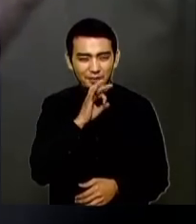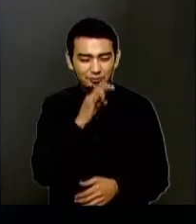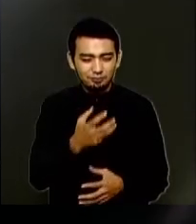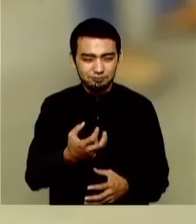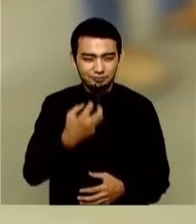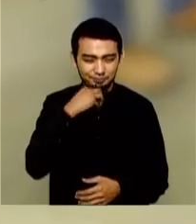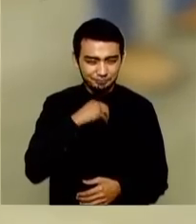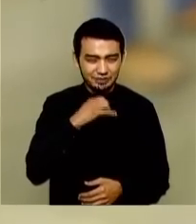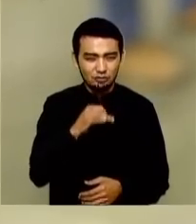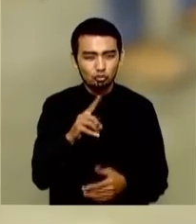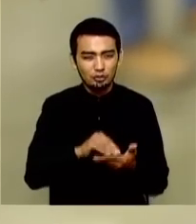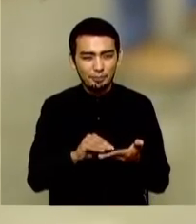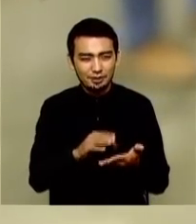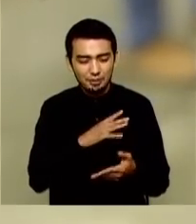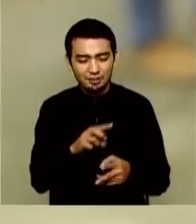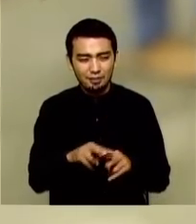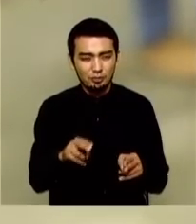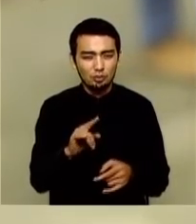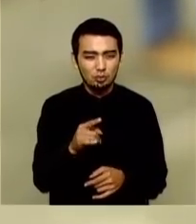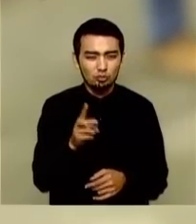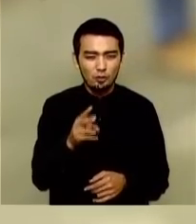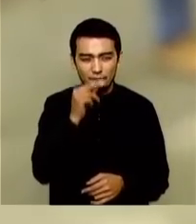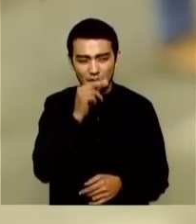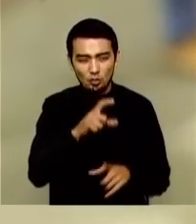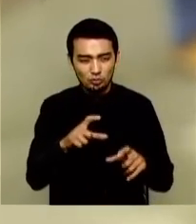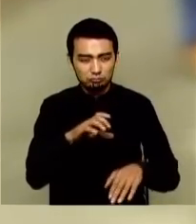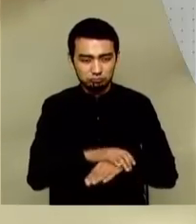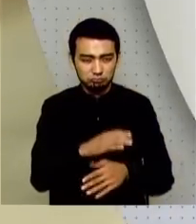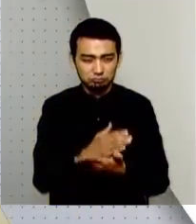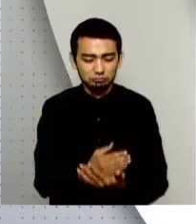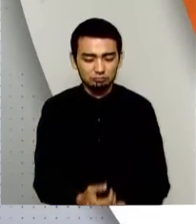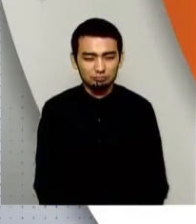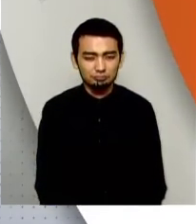не жазған? Баланы мұндай жағдайға жеткізген кінәлілер анықталды ма?